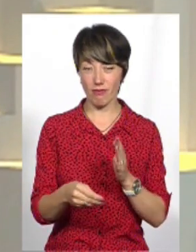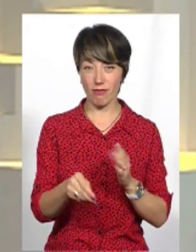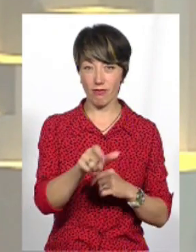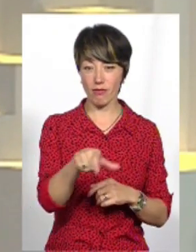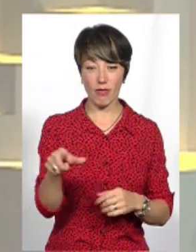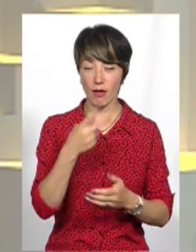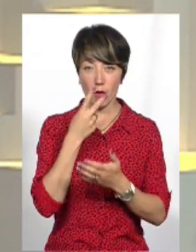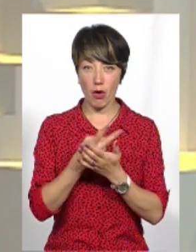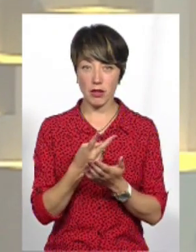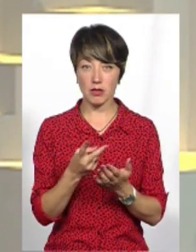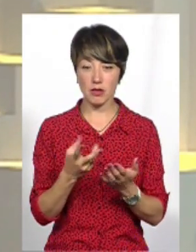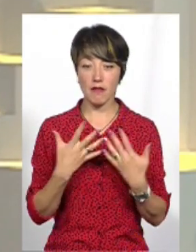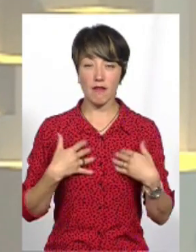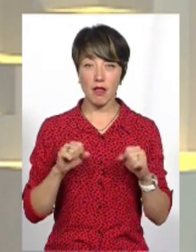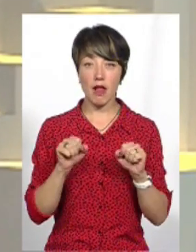не відображає